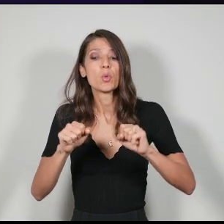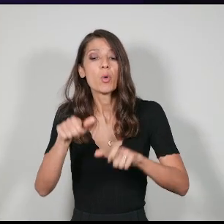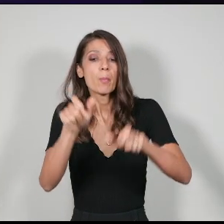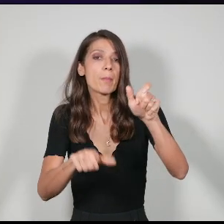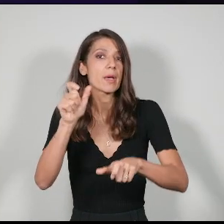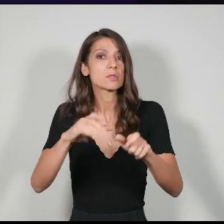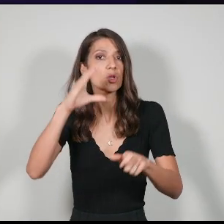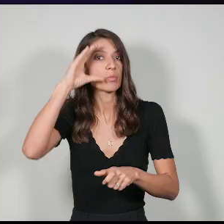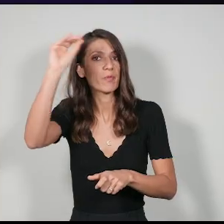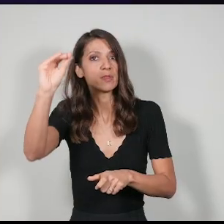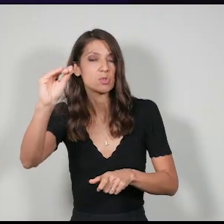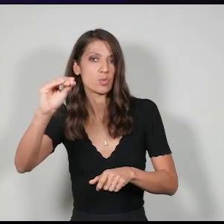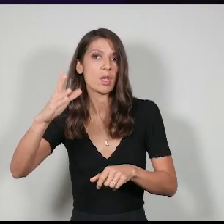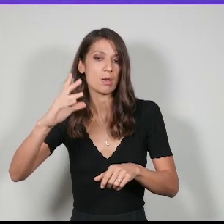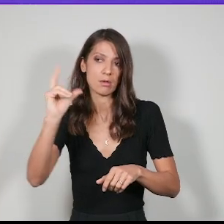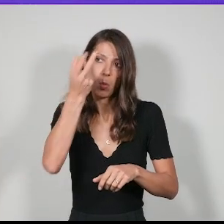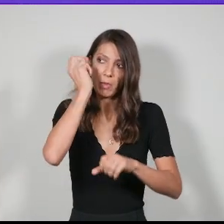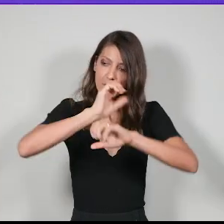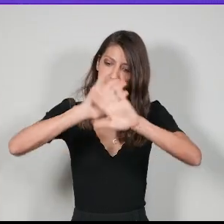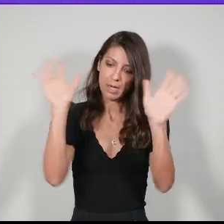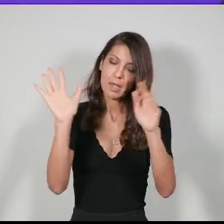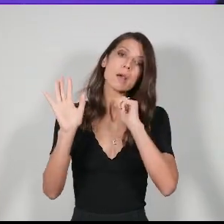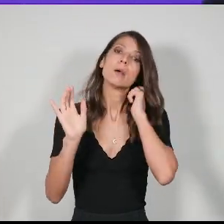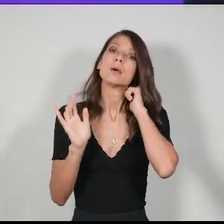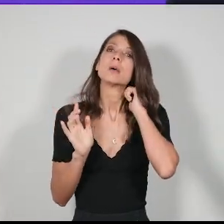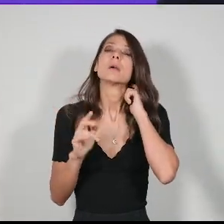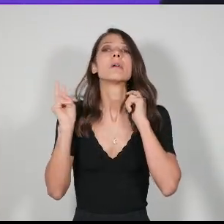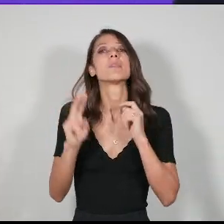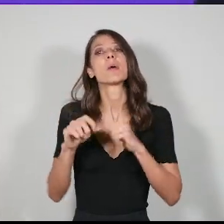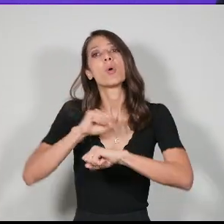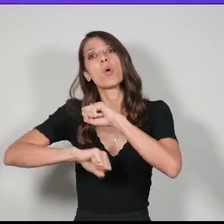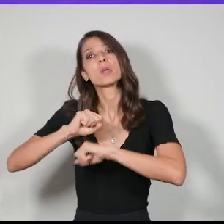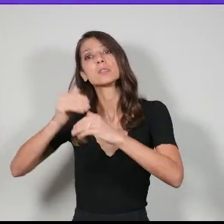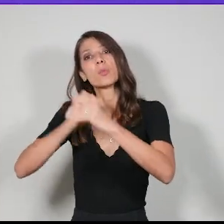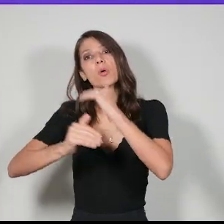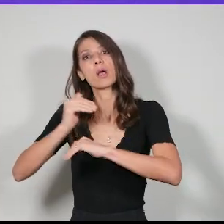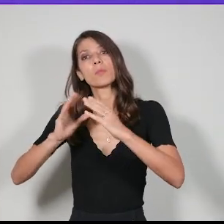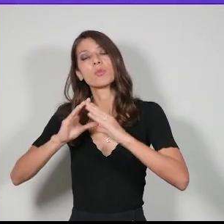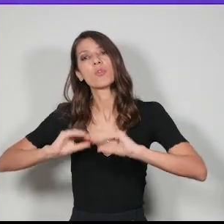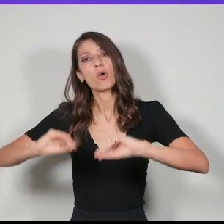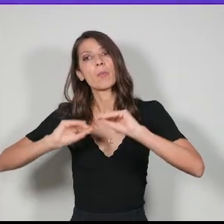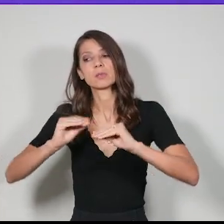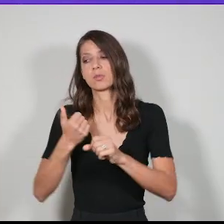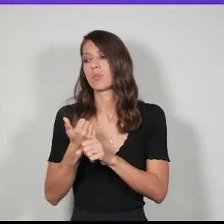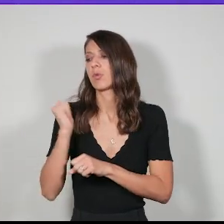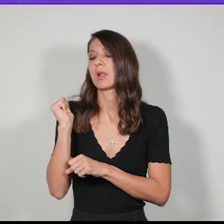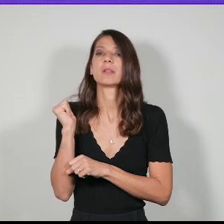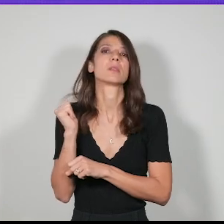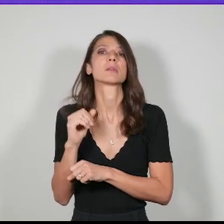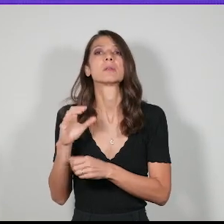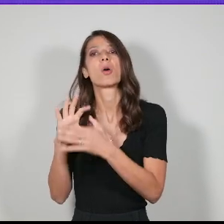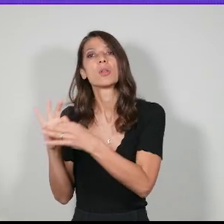plus agiles eux aussi. Et d'ailleurs, on a fait tout le programme de formation sur l'année passée avec le